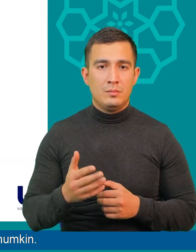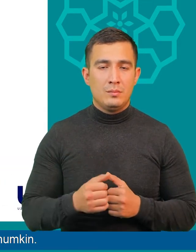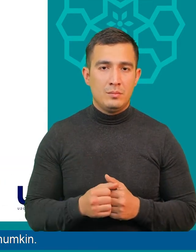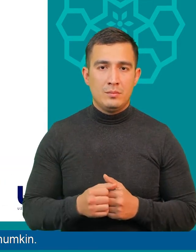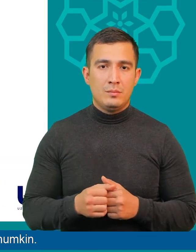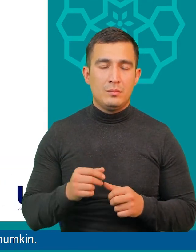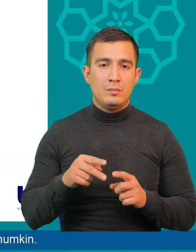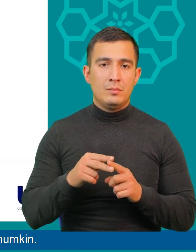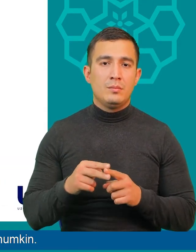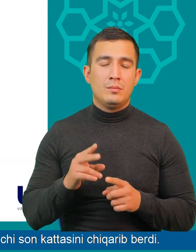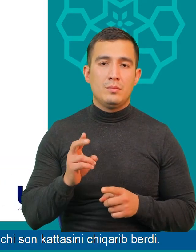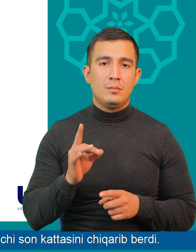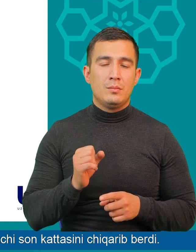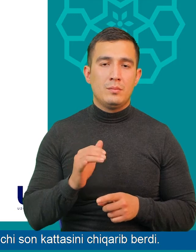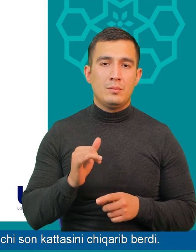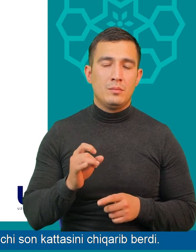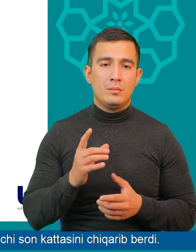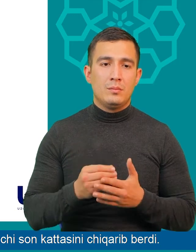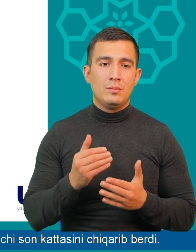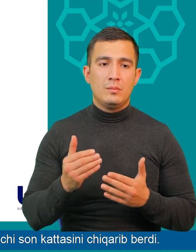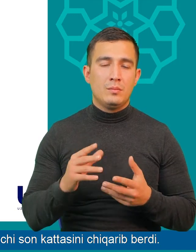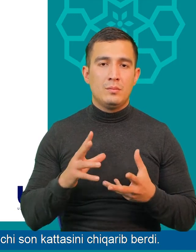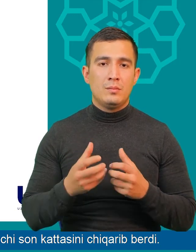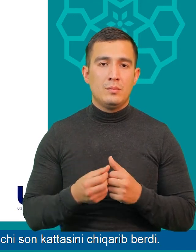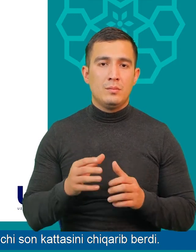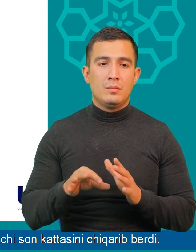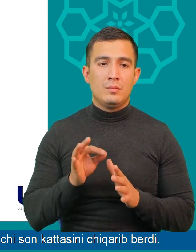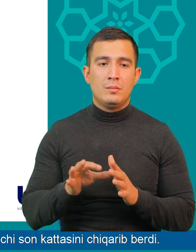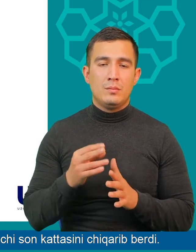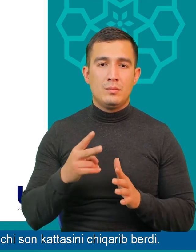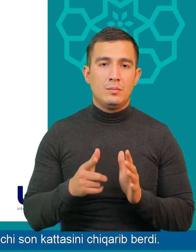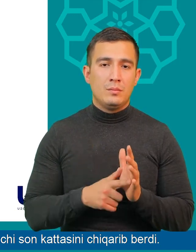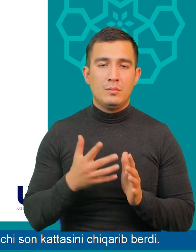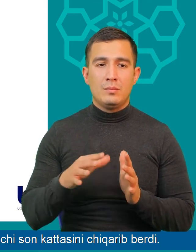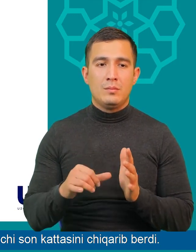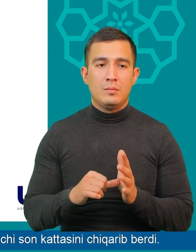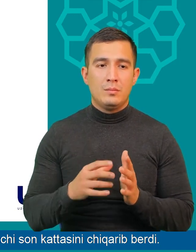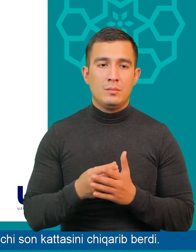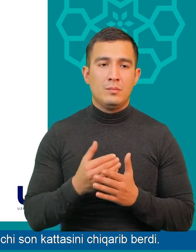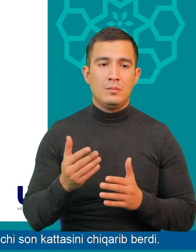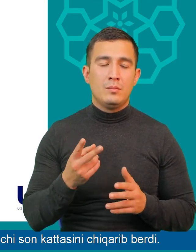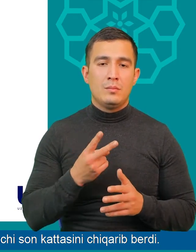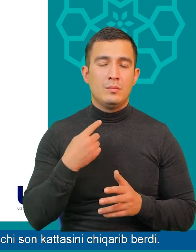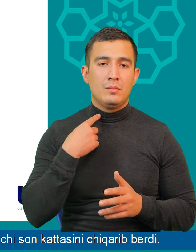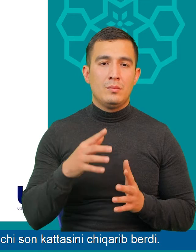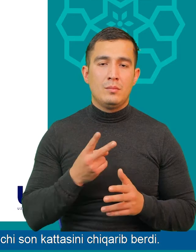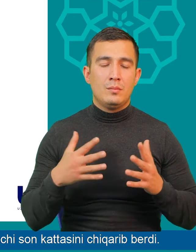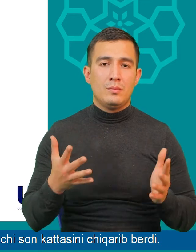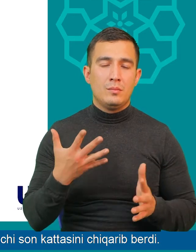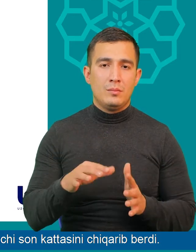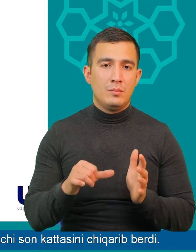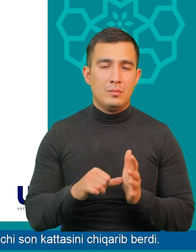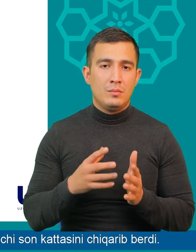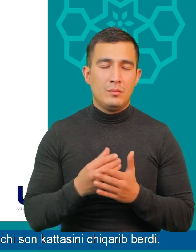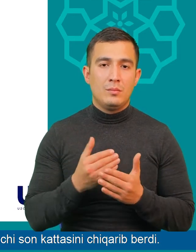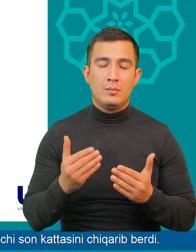biroz endi ishga tushirib, qo'yishimiz mumkin. Tanlangan son 27, tanlangan son 56. İkinci son katta 56 mi?